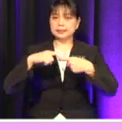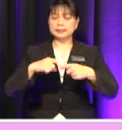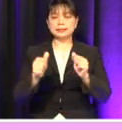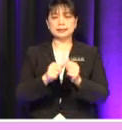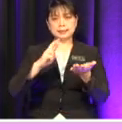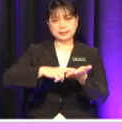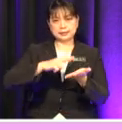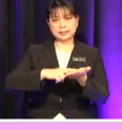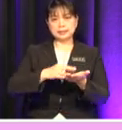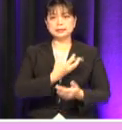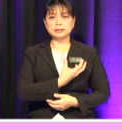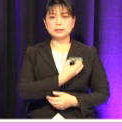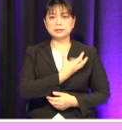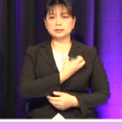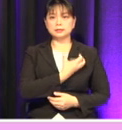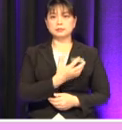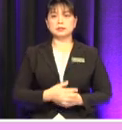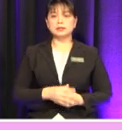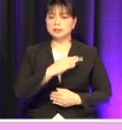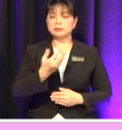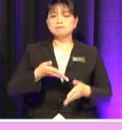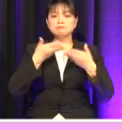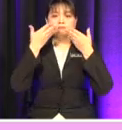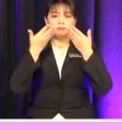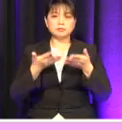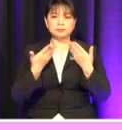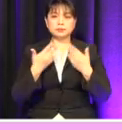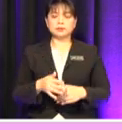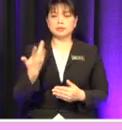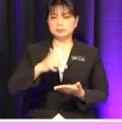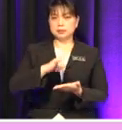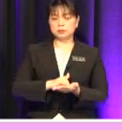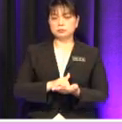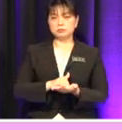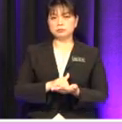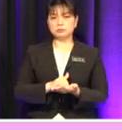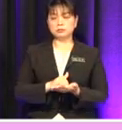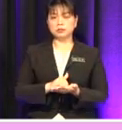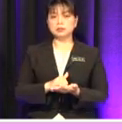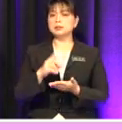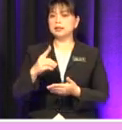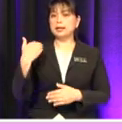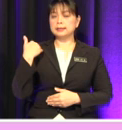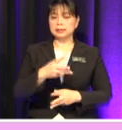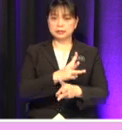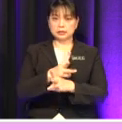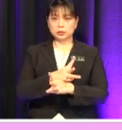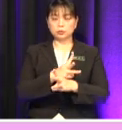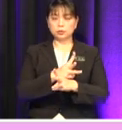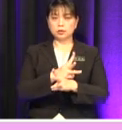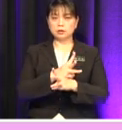pernafasan Oke kemudian bila berkaitan dengan mengawal Aras